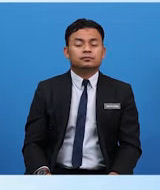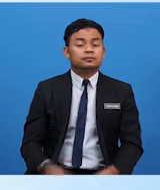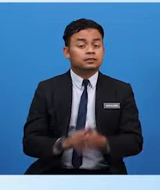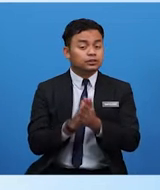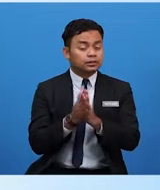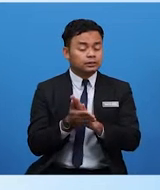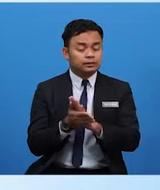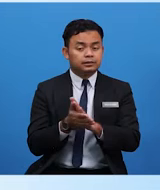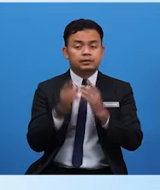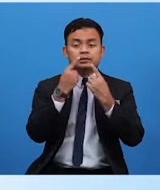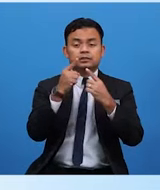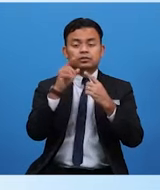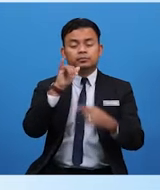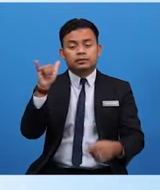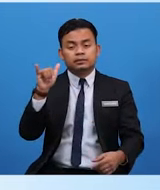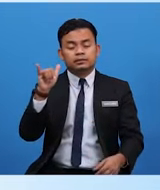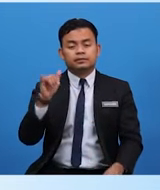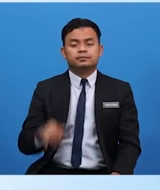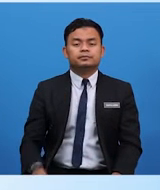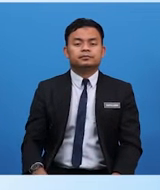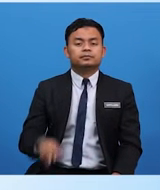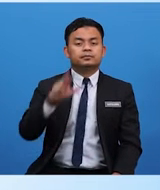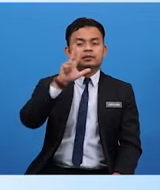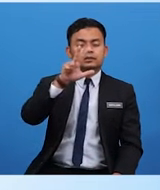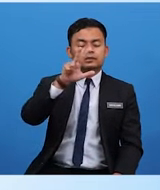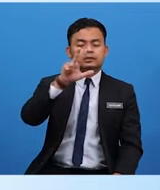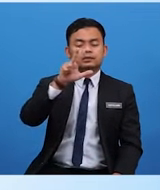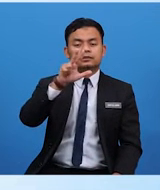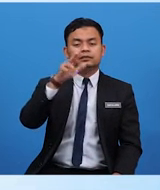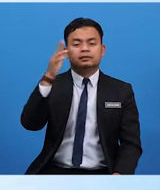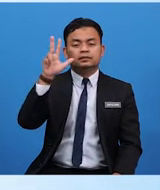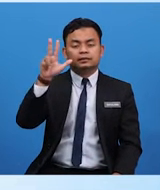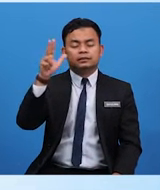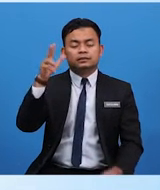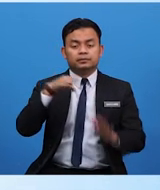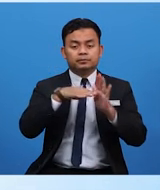make jawabannya ialah 33/5